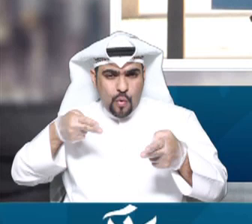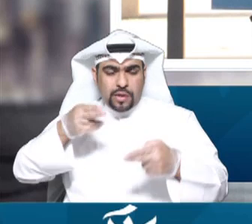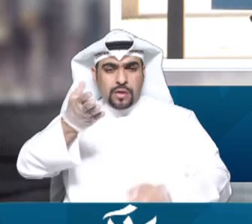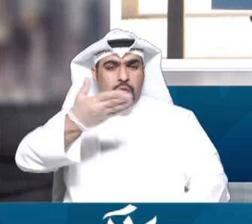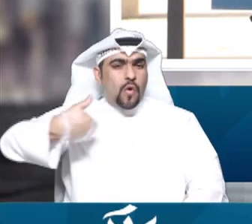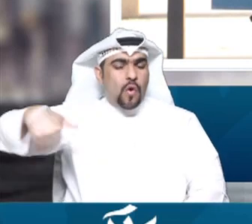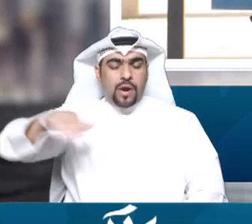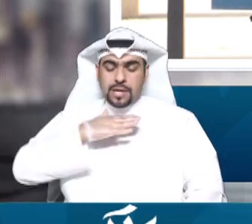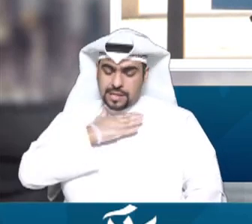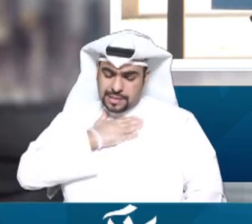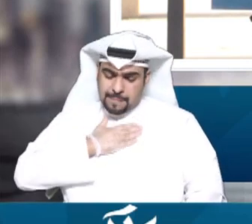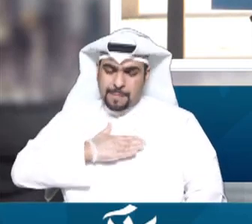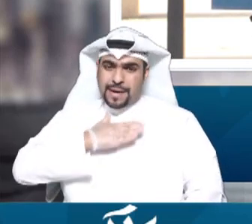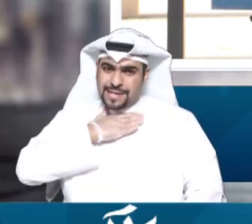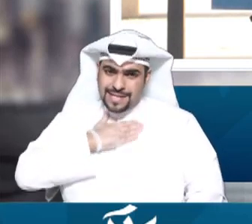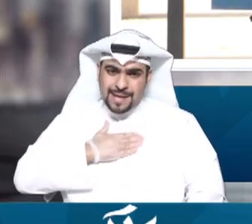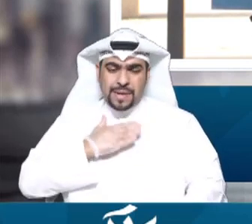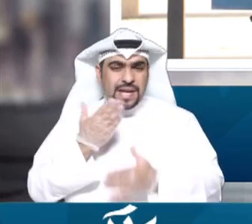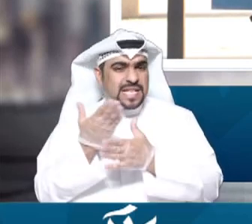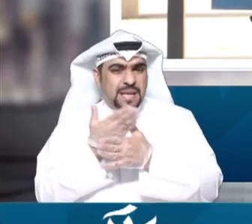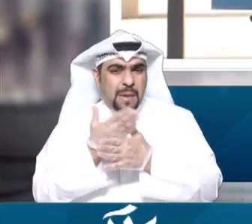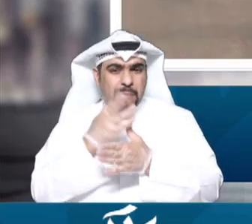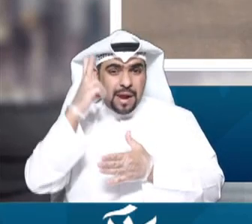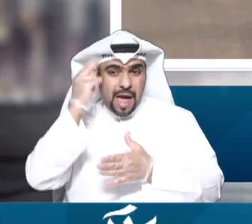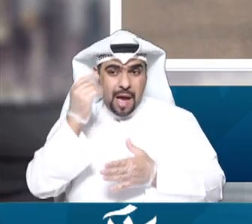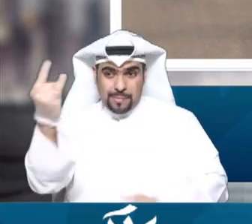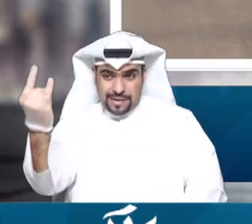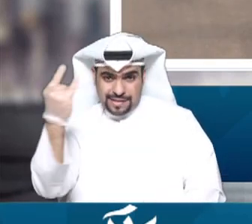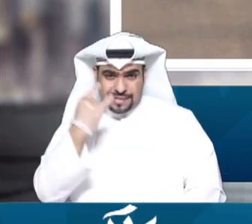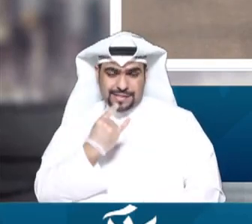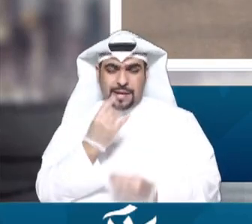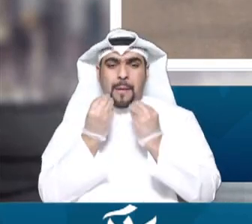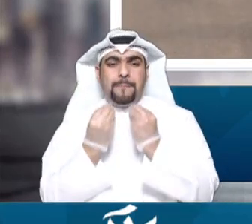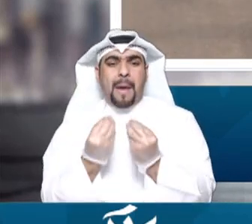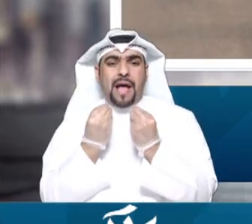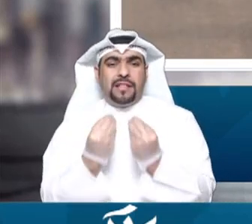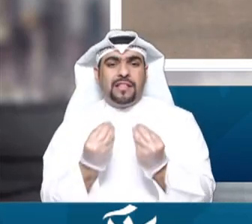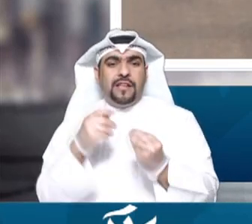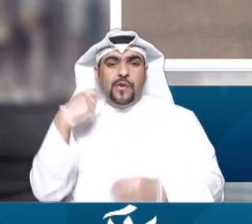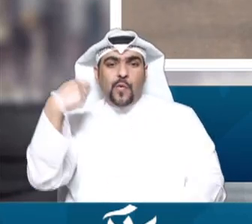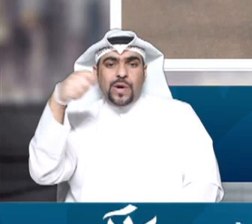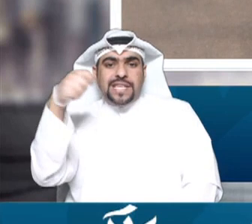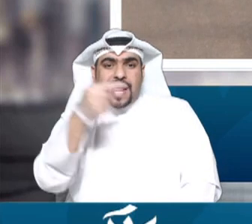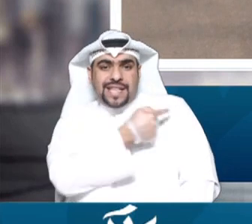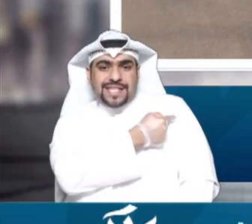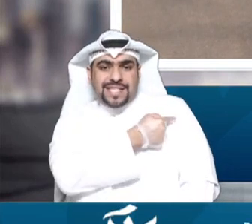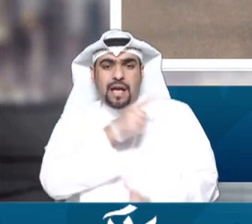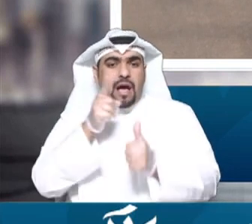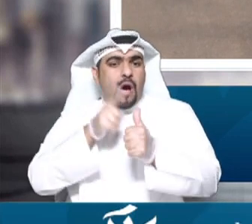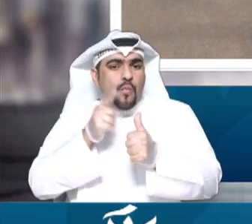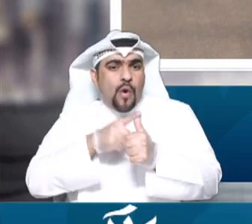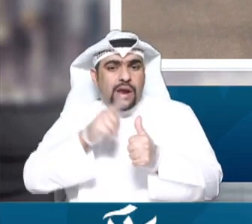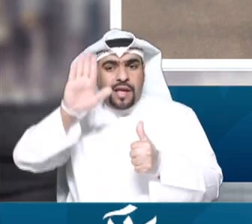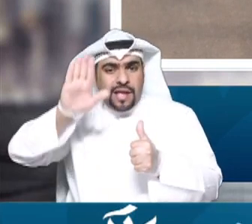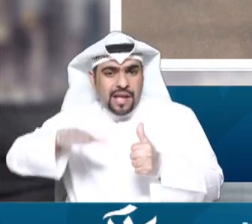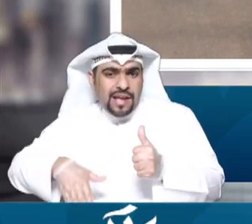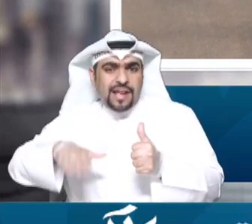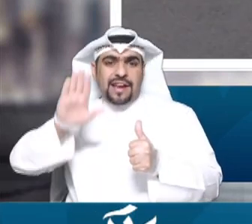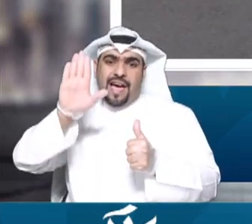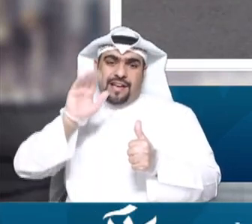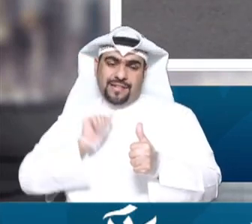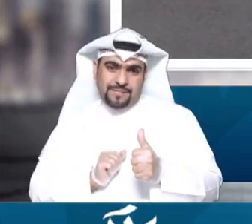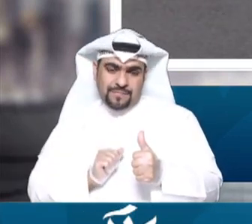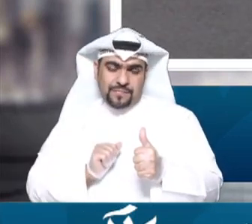قاعد يشاهدون الآن الوضع في سويسرا وكيف أن سويسرا بدأت أيضا تسلك المسلك الذي كانت تتخذه